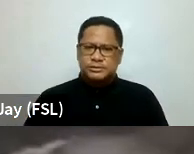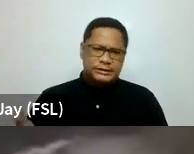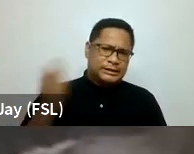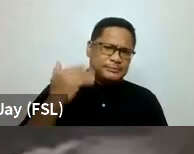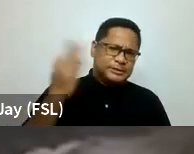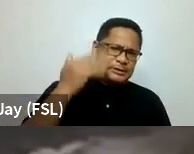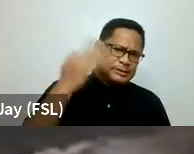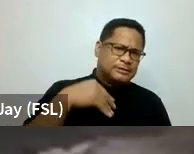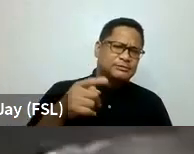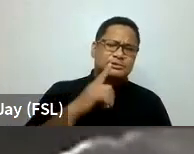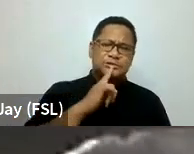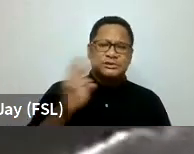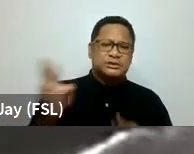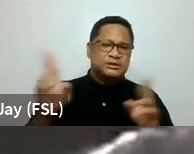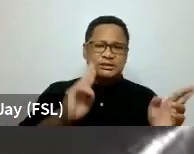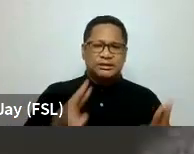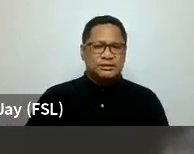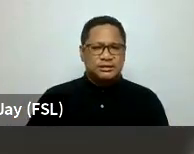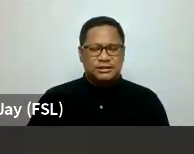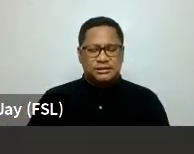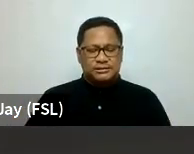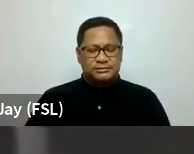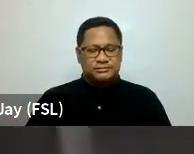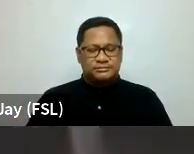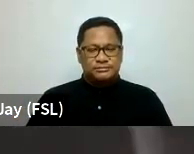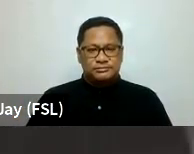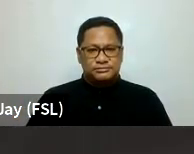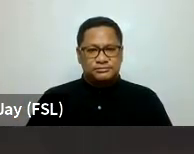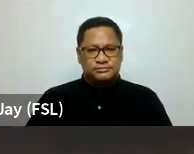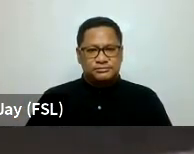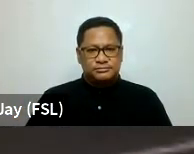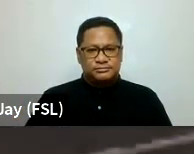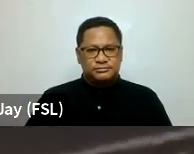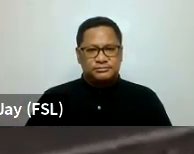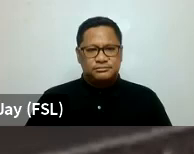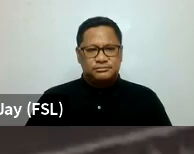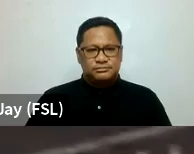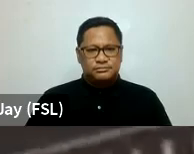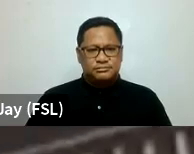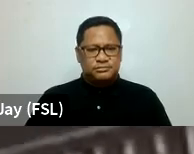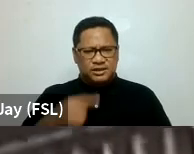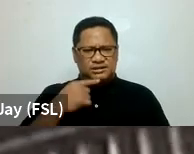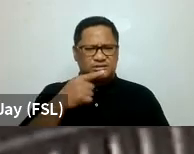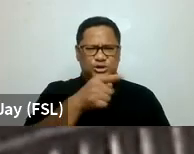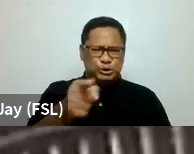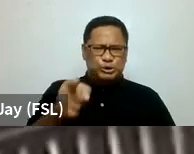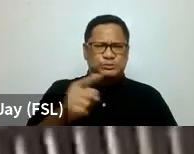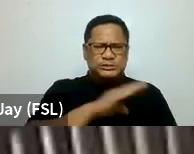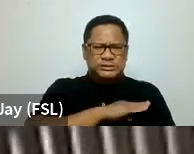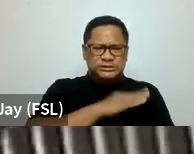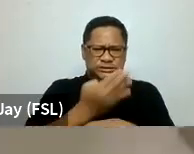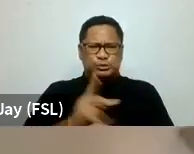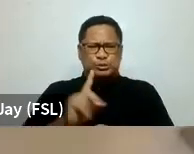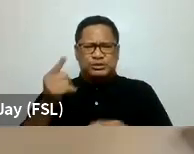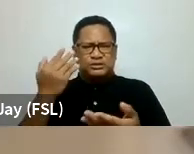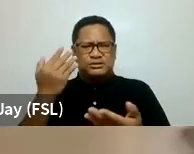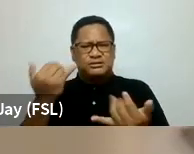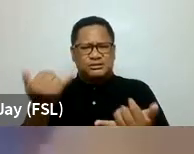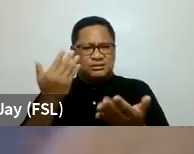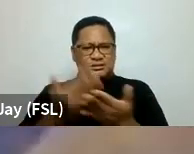tara na, pagandaan na natin si Tupas Mong. Nga, bilisan niyo! Bihan kong batang to kasi ngayon lang dumating eh. Kain na na!